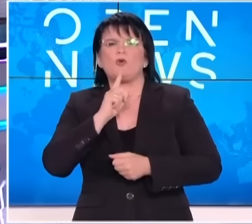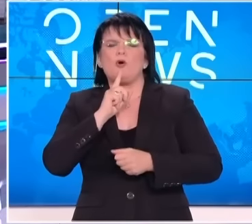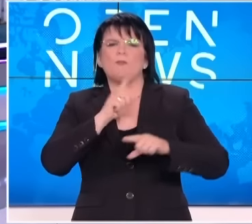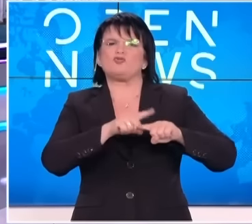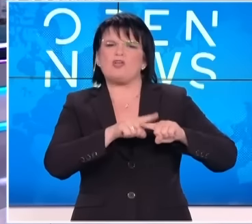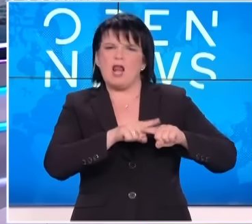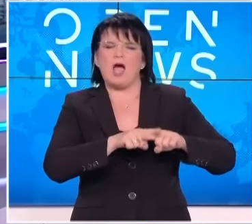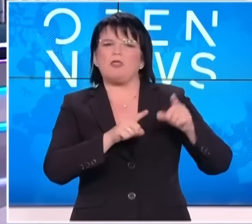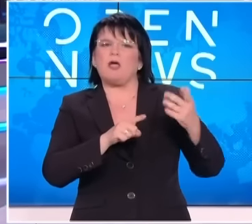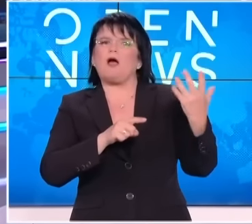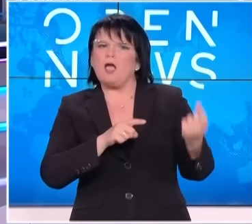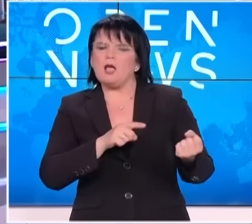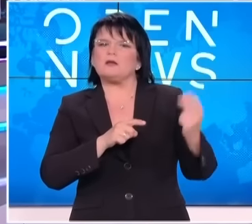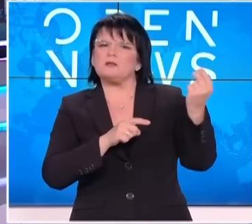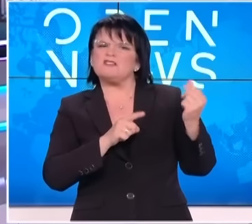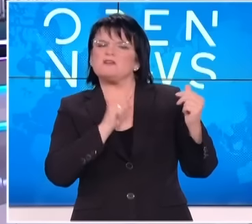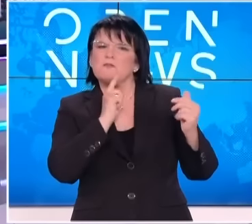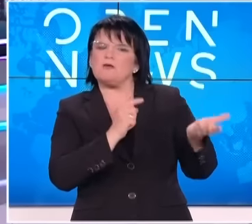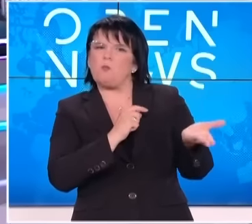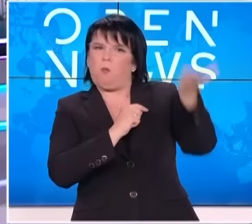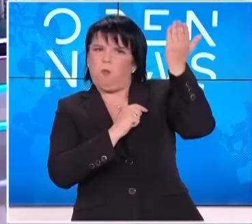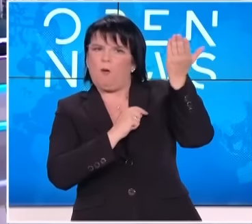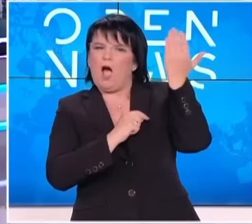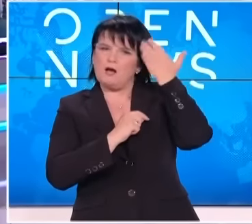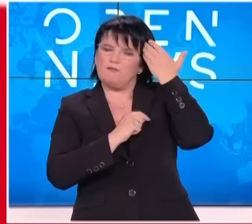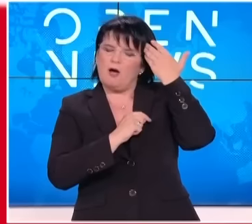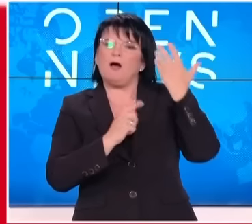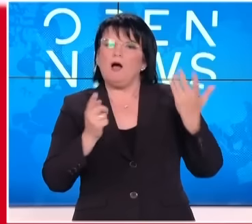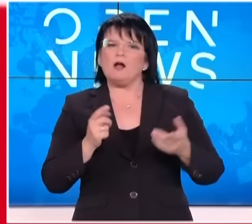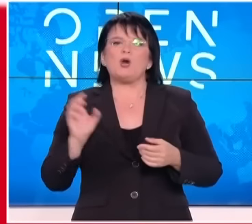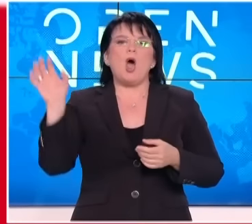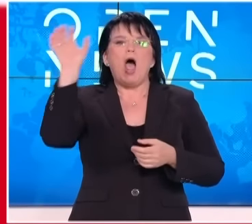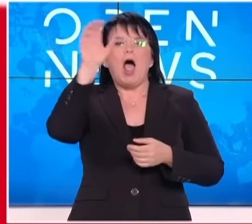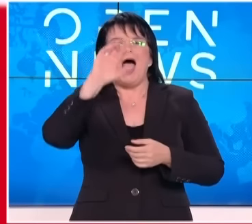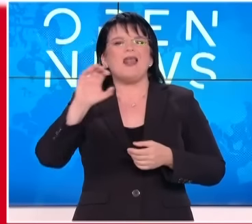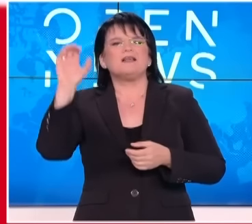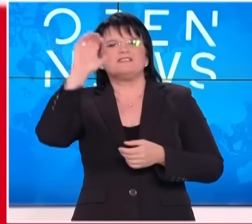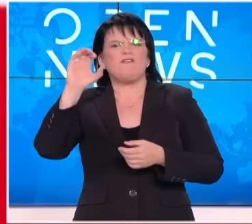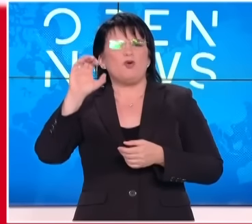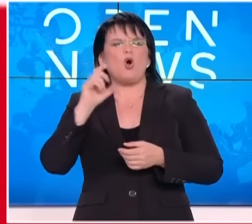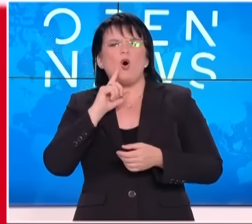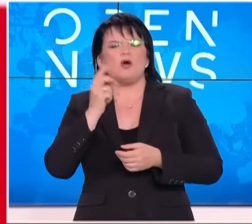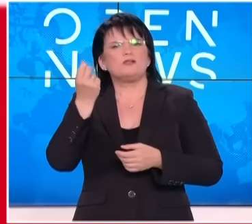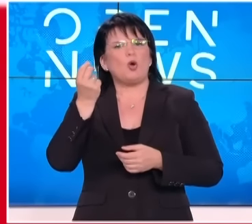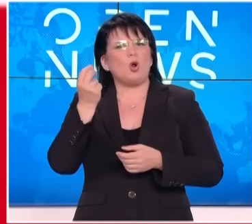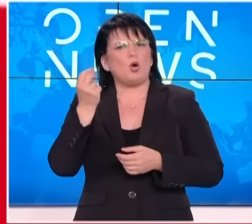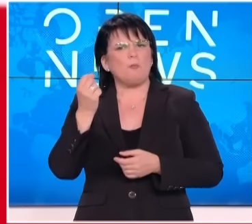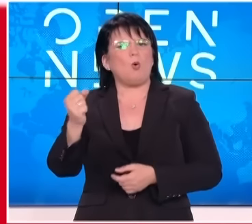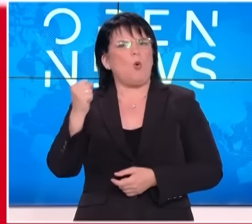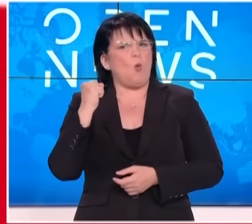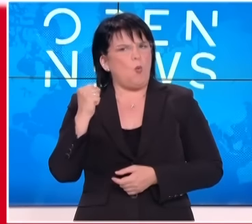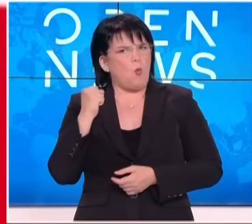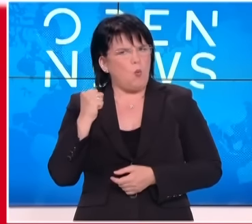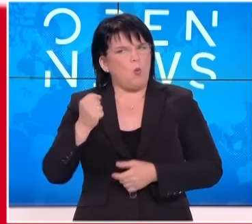είν ελλάδα η ελλάδα να έχουν τις τιμές τους πολύ ακριβά των προϊόντων τους ενώ σε άλλες οικονομίες μεγάλες επειδή εκεί